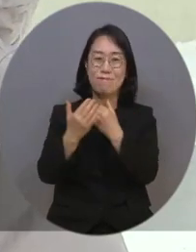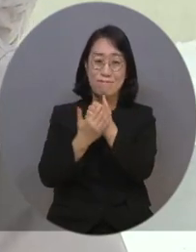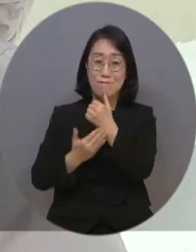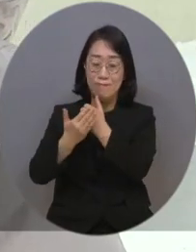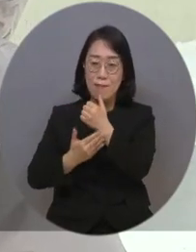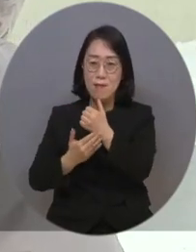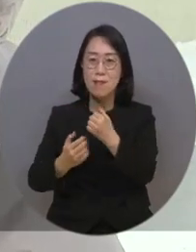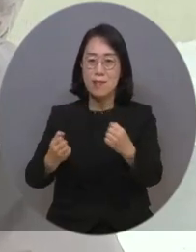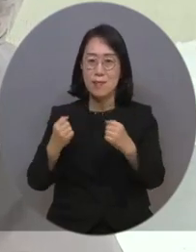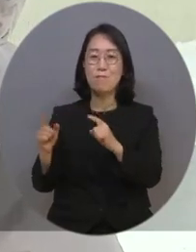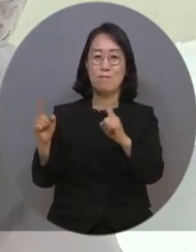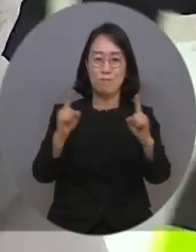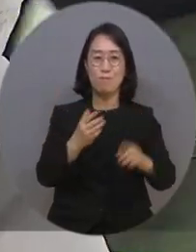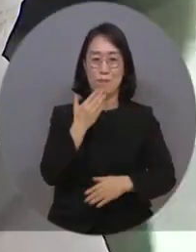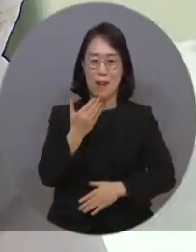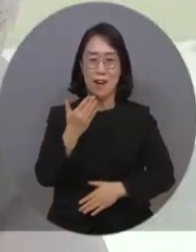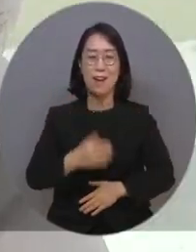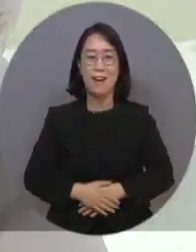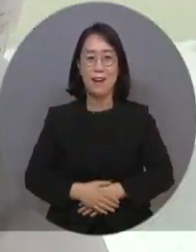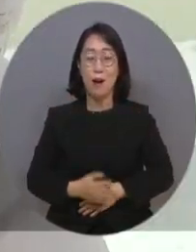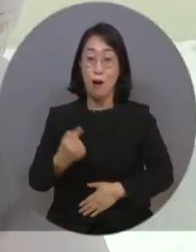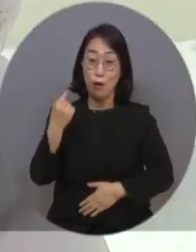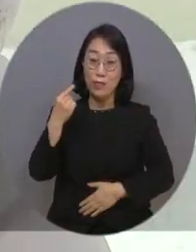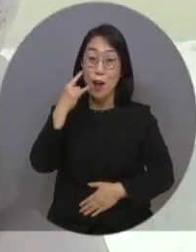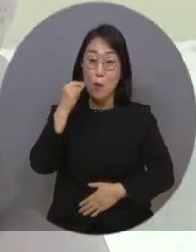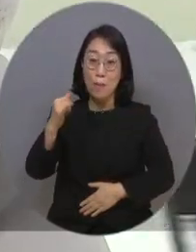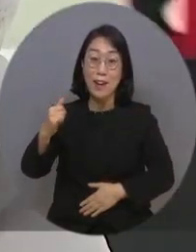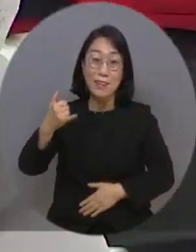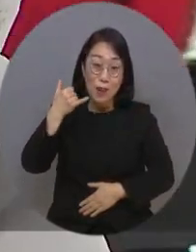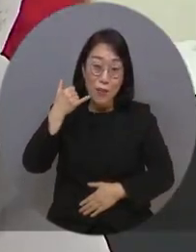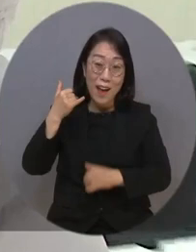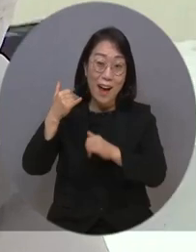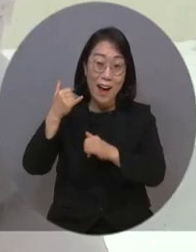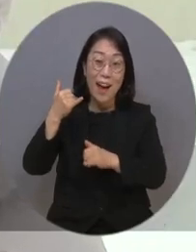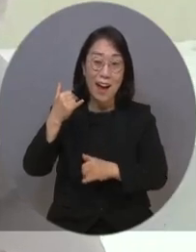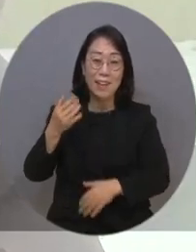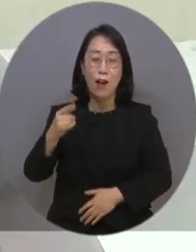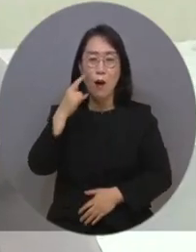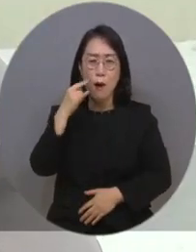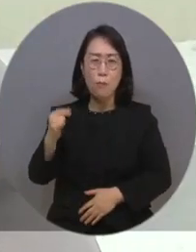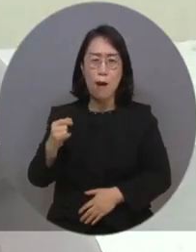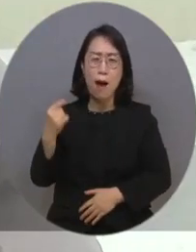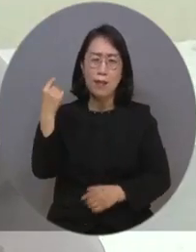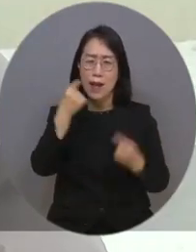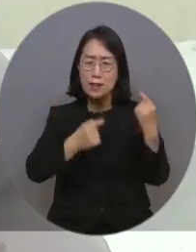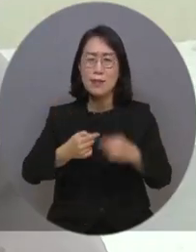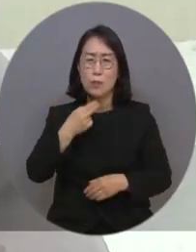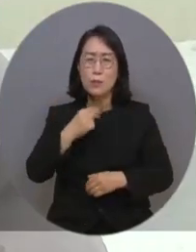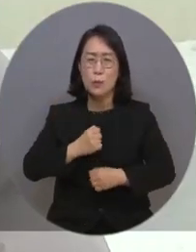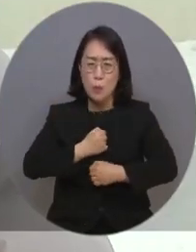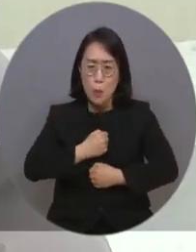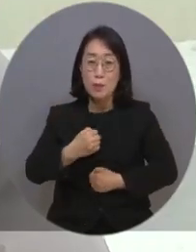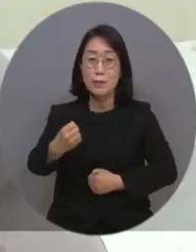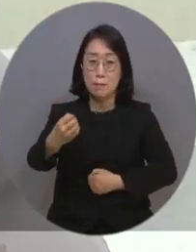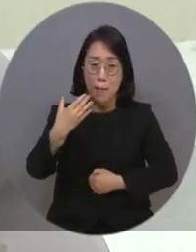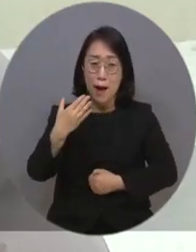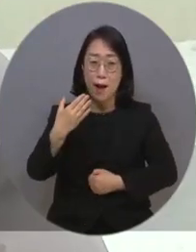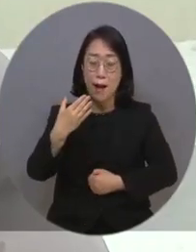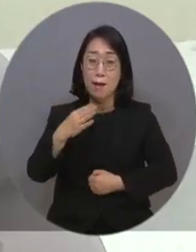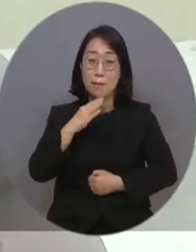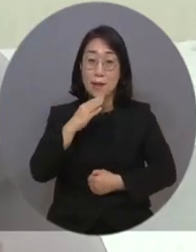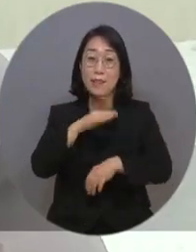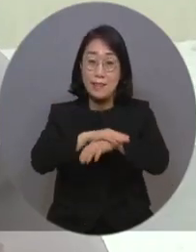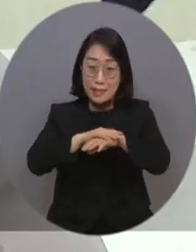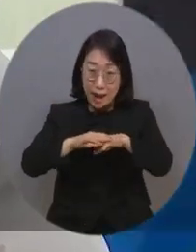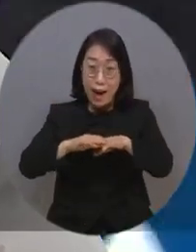또 힘이 났던 거 같아요 어제 엄마랑 통화를 했었는데 엄마 다치지 말고 그냥 다치지 말고